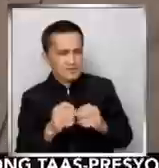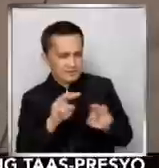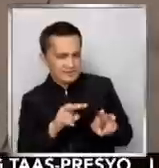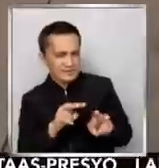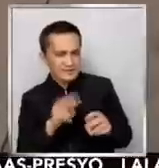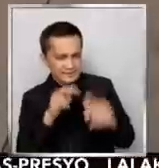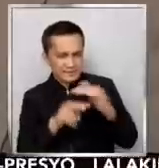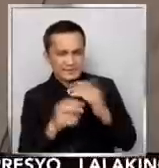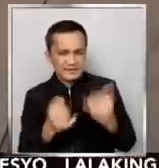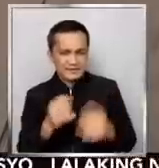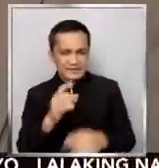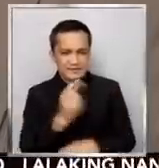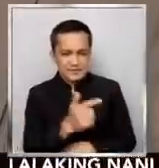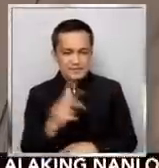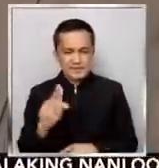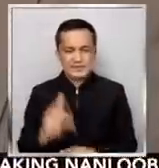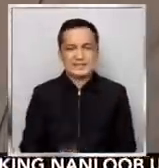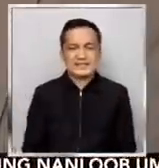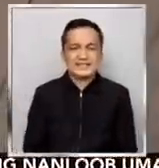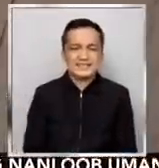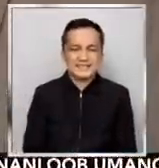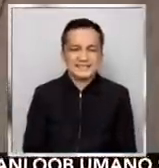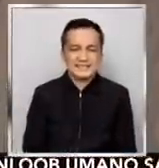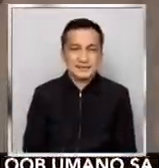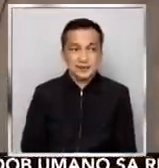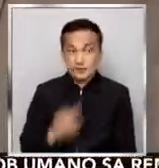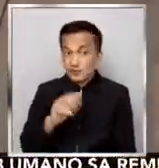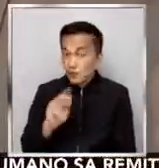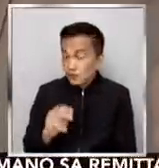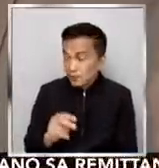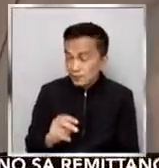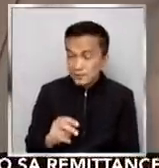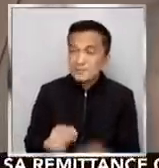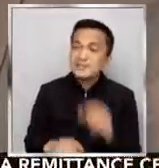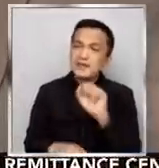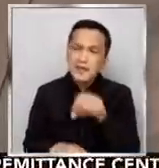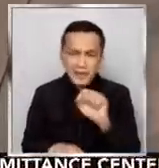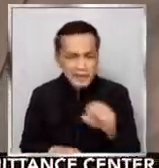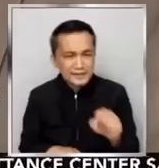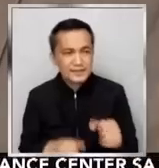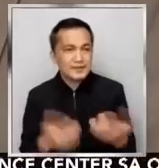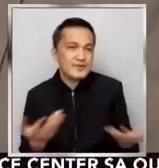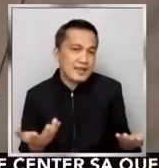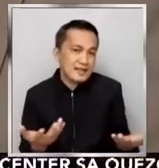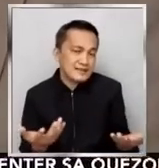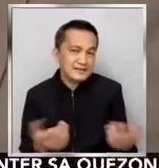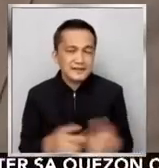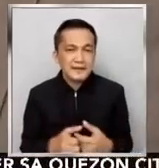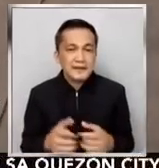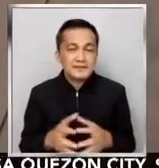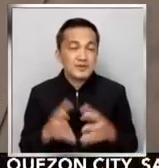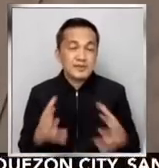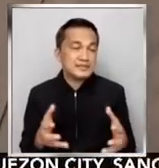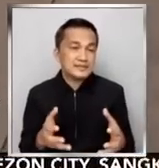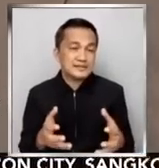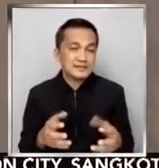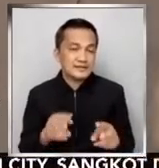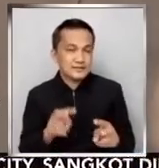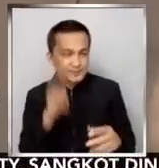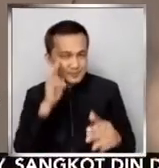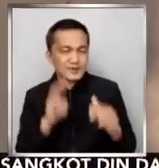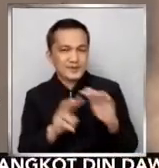2023. January pa lang ngayon. Oo, no? Grabe. So, wala lang. There's just so much to look forward to.